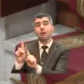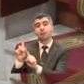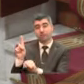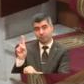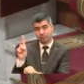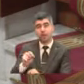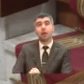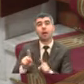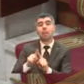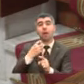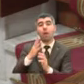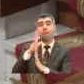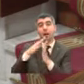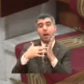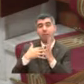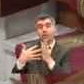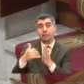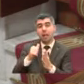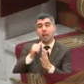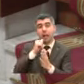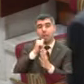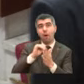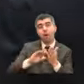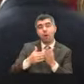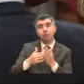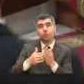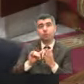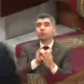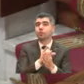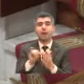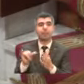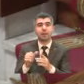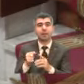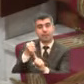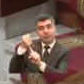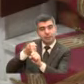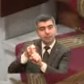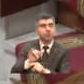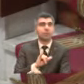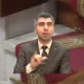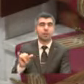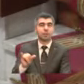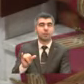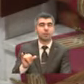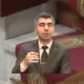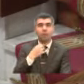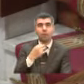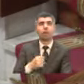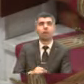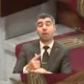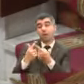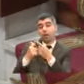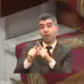للماء والمخططات الجهوية، لحد الآن مازال ما داش. نحن الآن على مرمى حجر من إنهاء